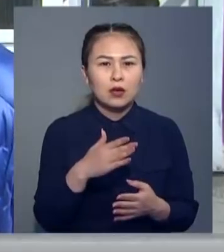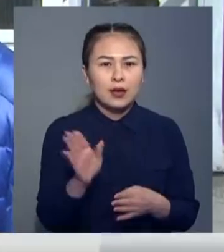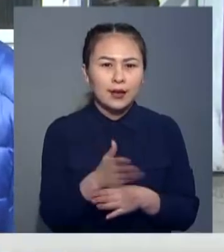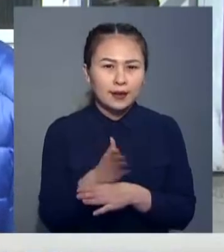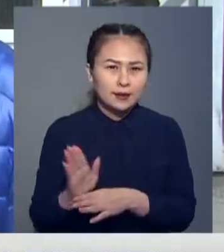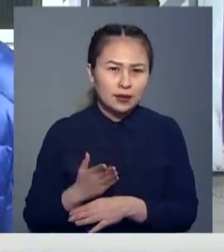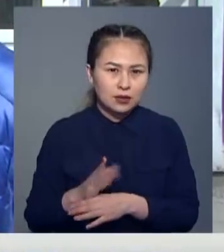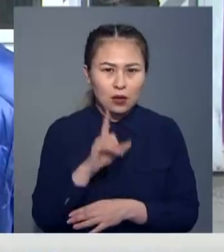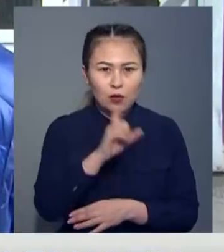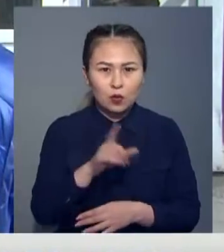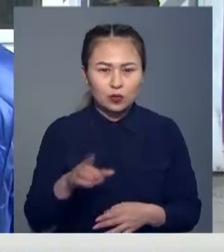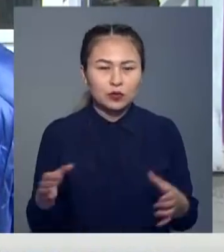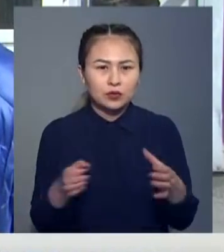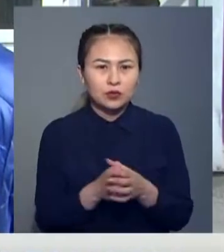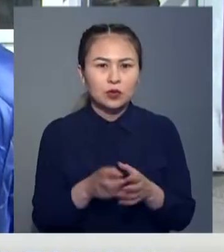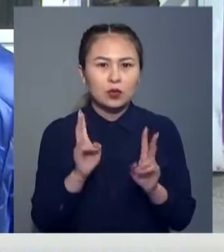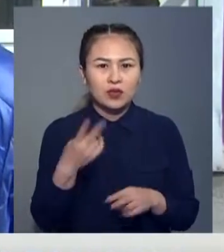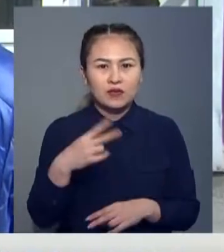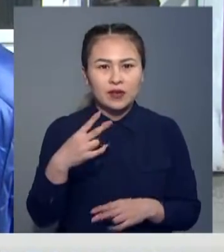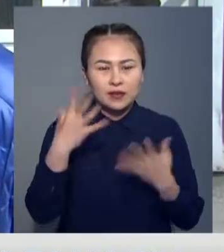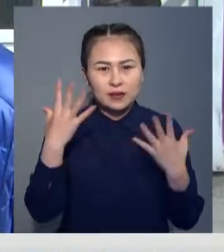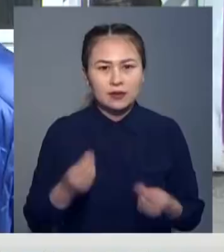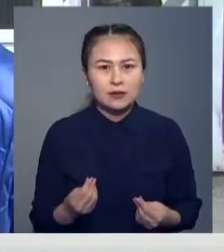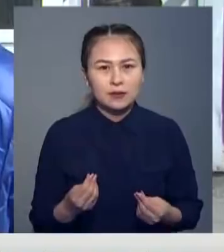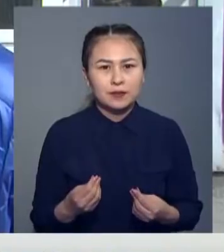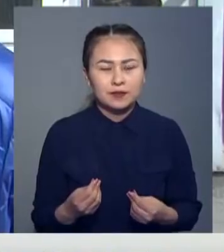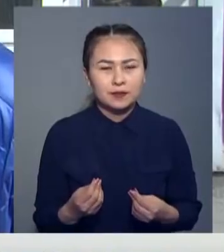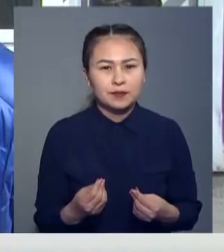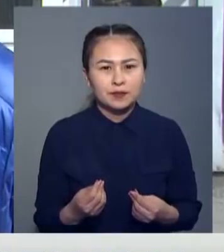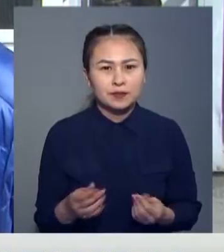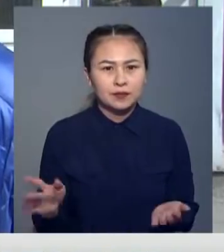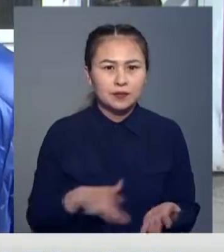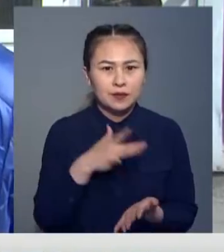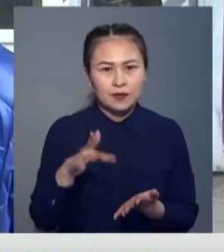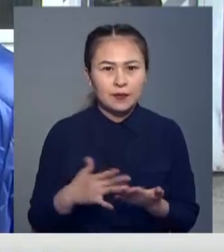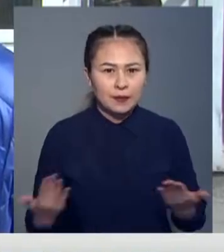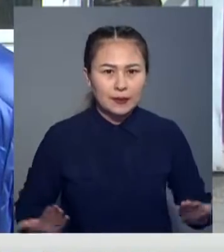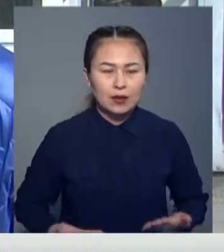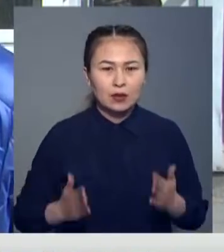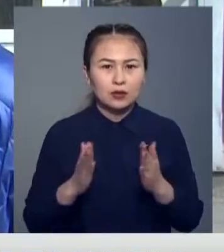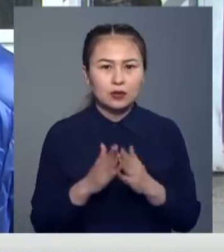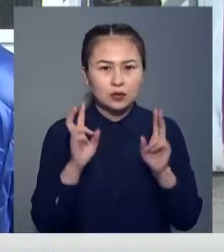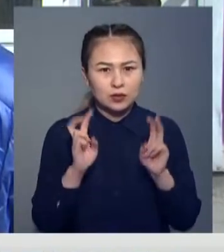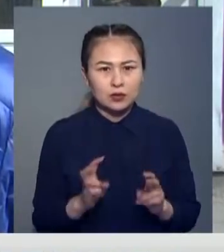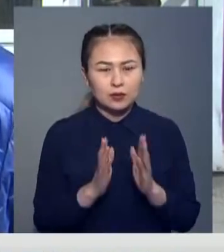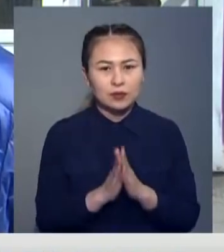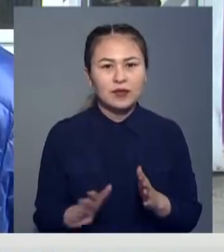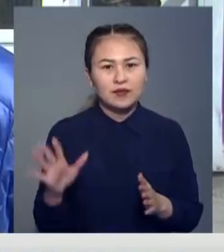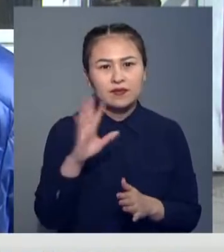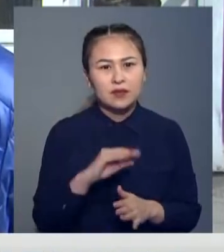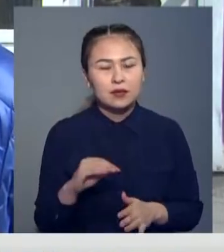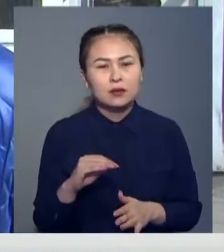осы дезинфекция болып жатқан 20 күннің ішінде қала тұрғындарды үйде отыруды